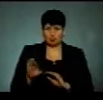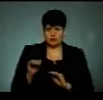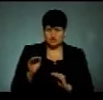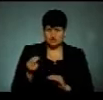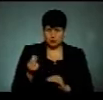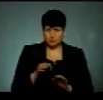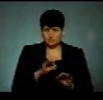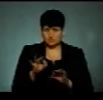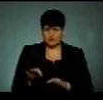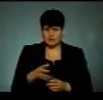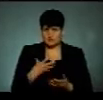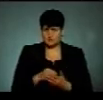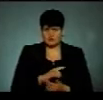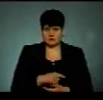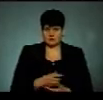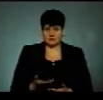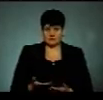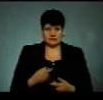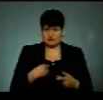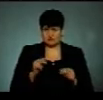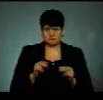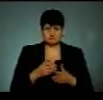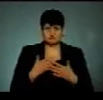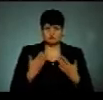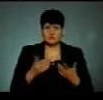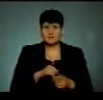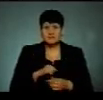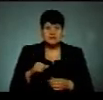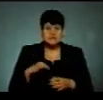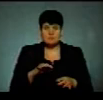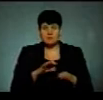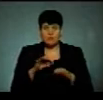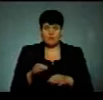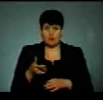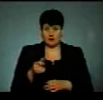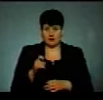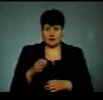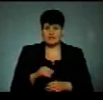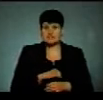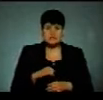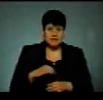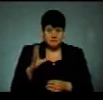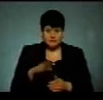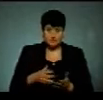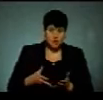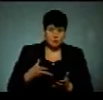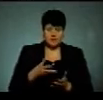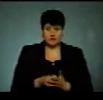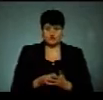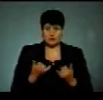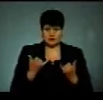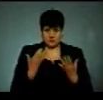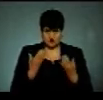і так провели самі своїми силами. Це так несправедливо. Ми самі проводили газ, і самі все оплачували, а тепер